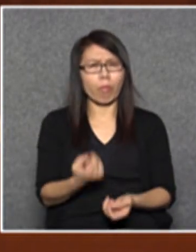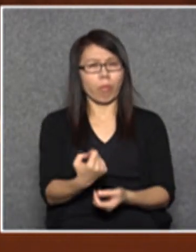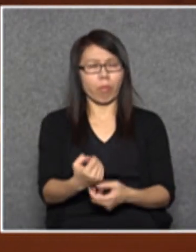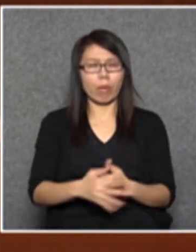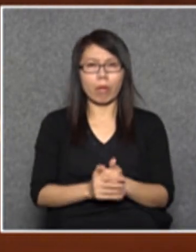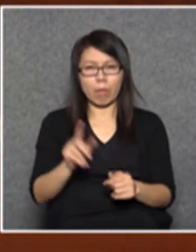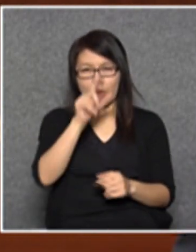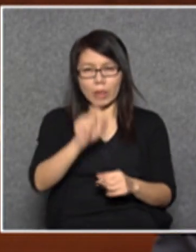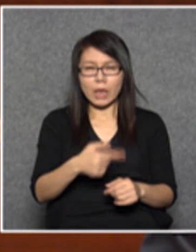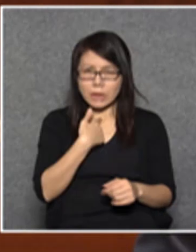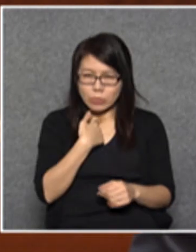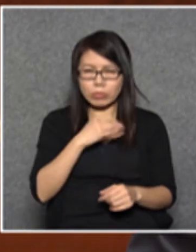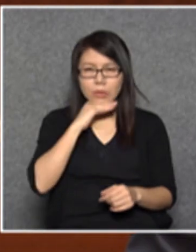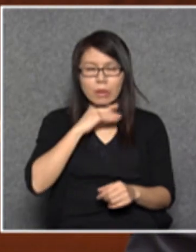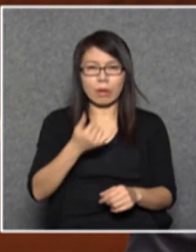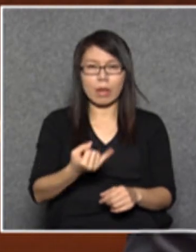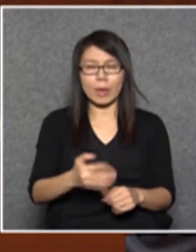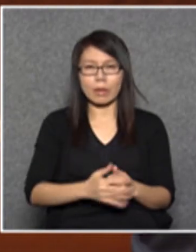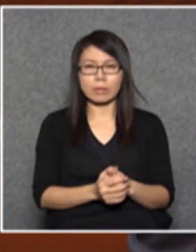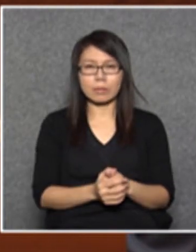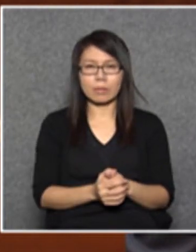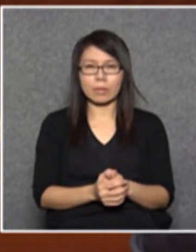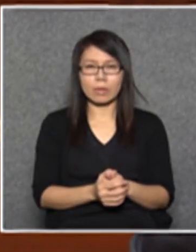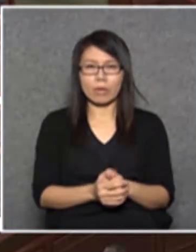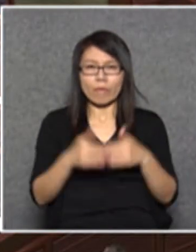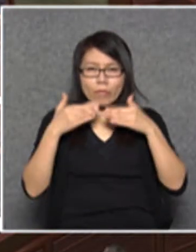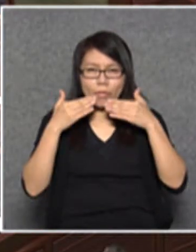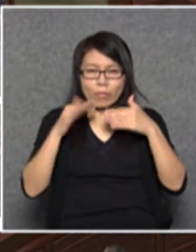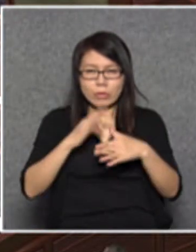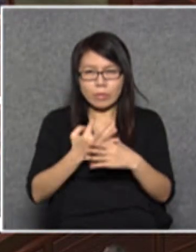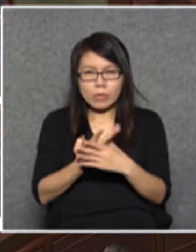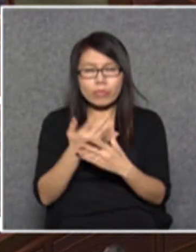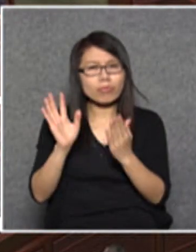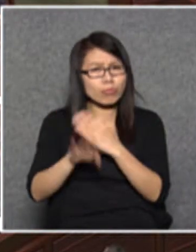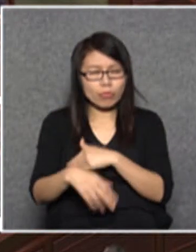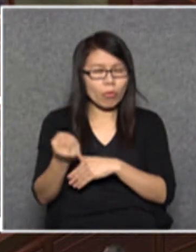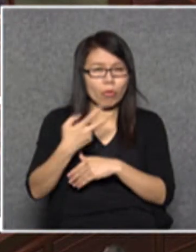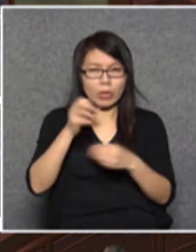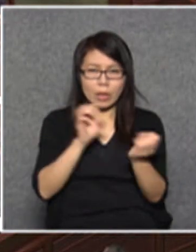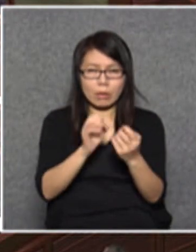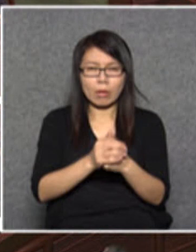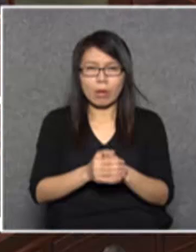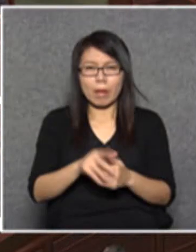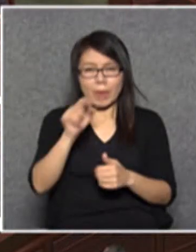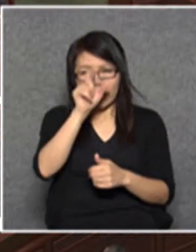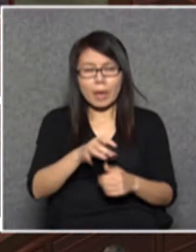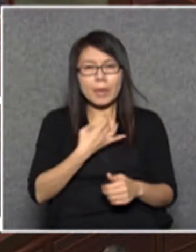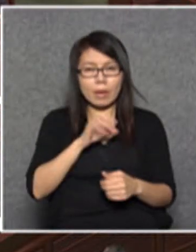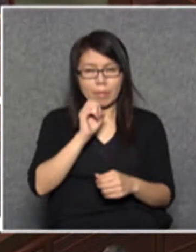題我們是不是還需要去等放幾個月假回來再談這樣？既然有問題未問，政府